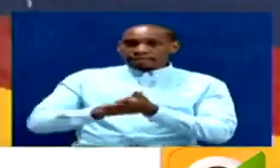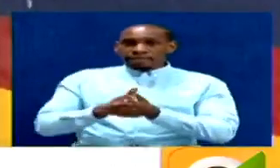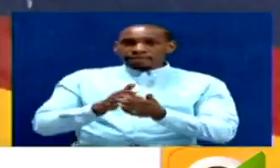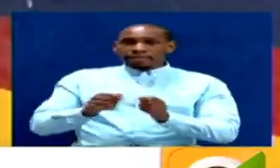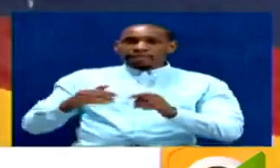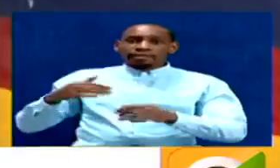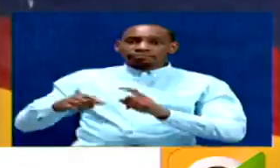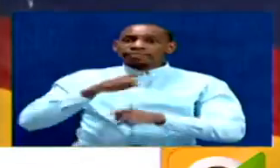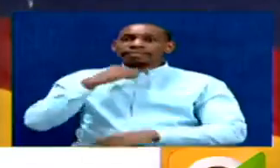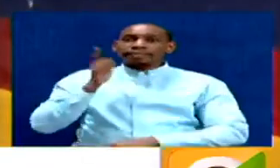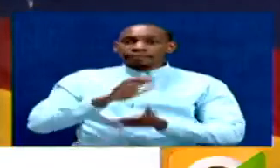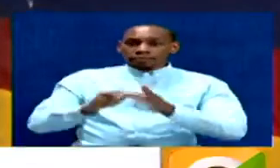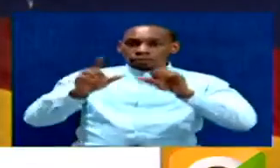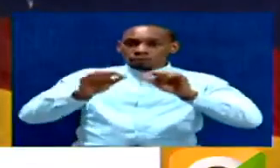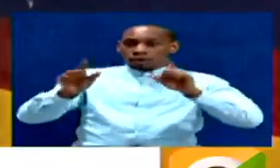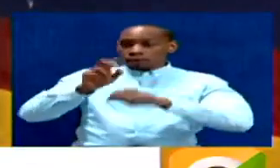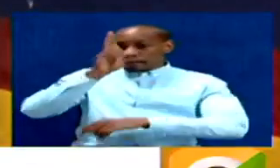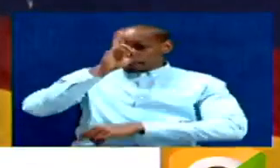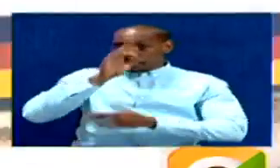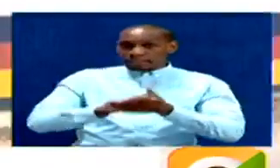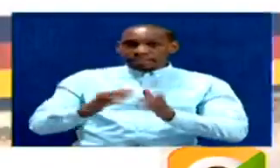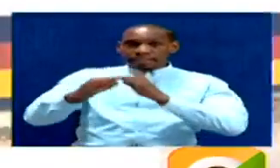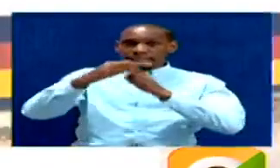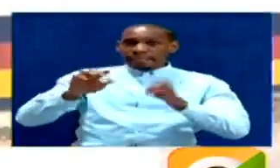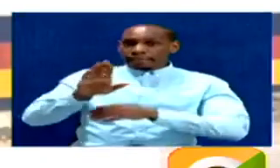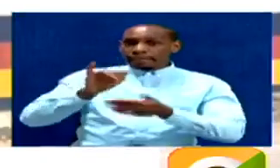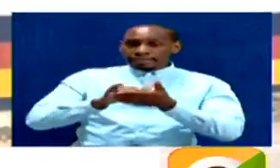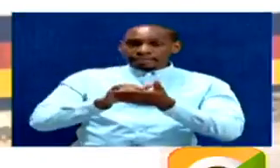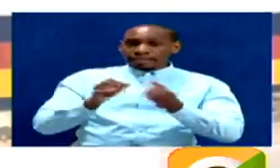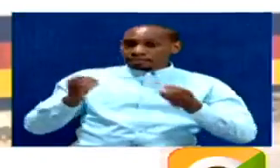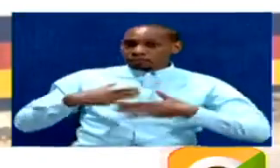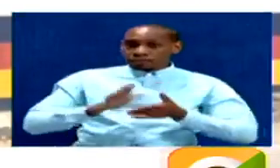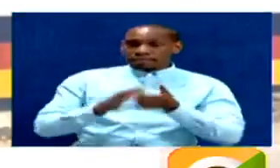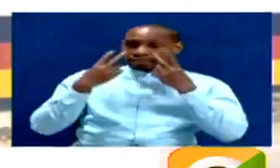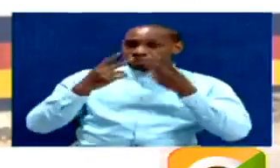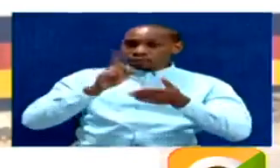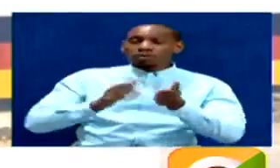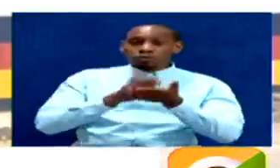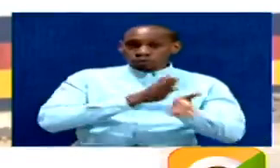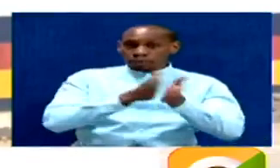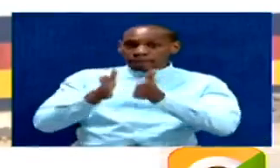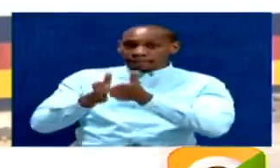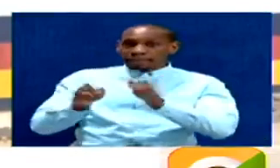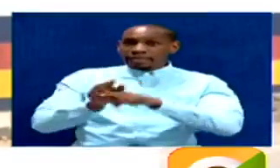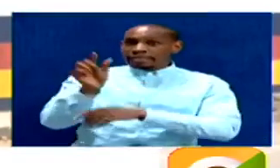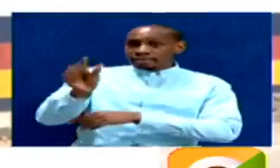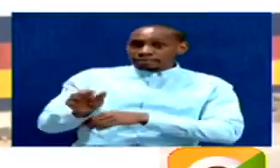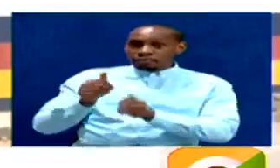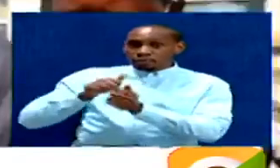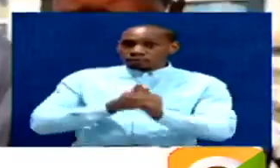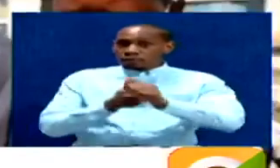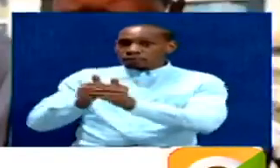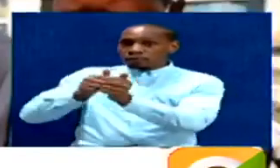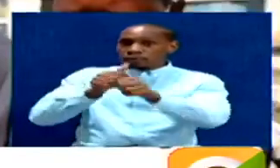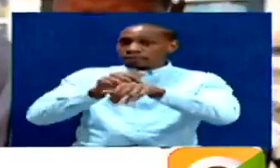kulingana na kamanda wa polisi eneo bunge la Changamwe David Matthew, mauaji haya kutatanisha yanaonekana kupangwa na jamaa huyo kuandamwa kwa